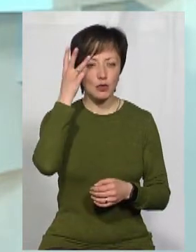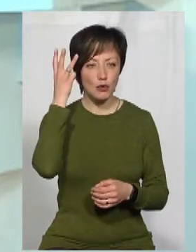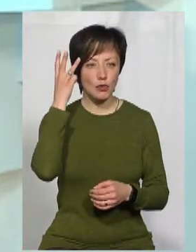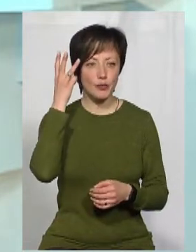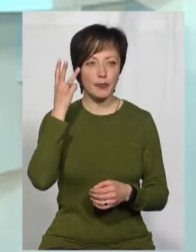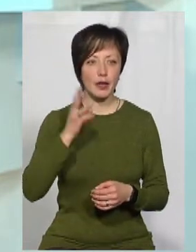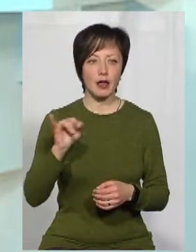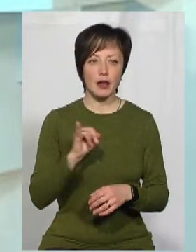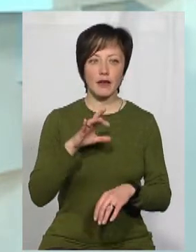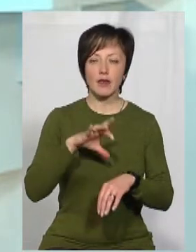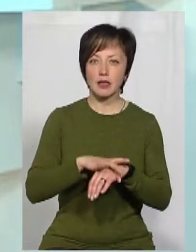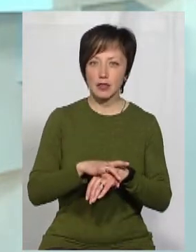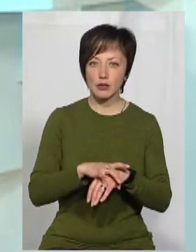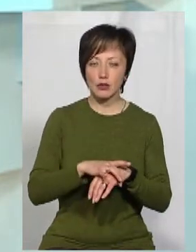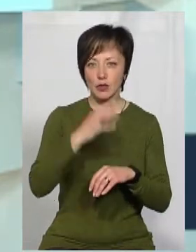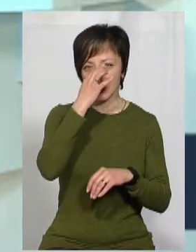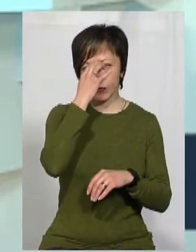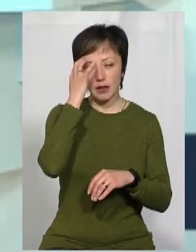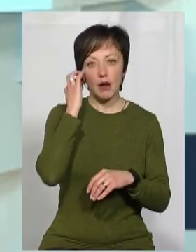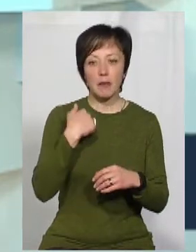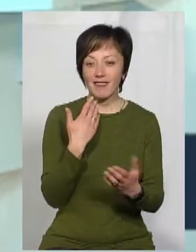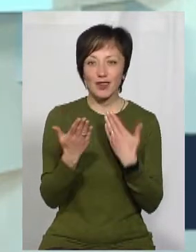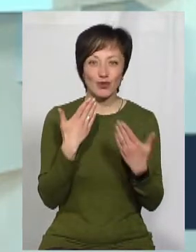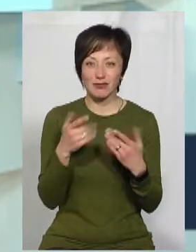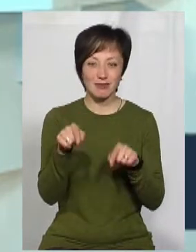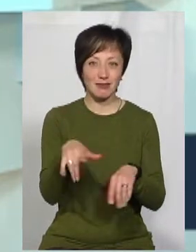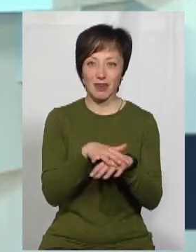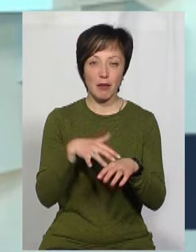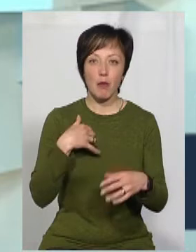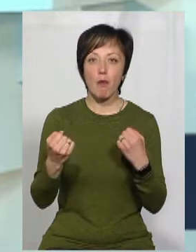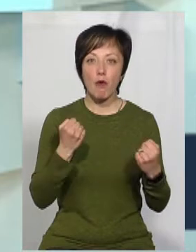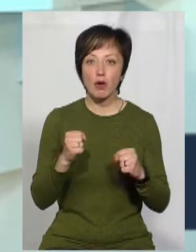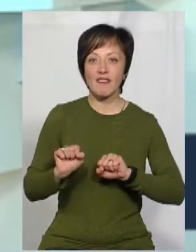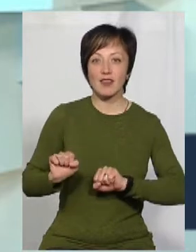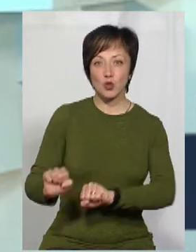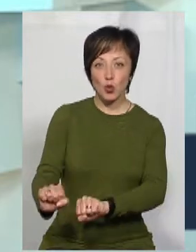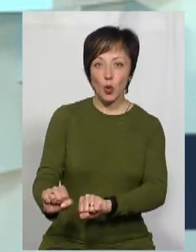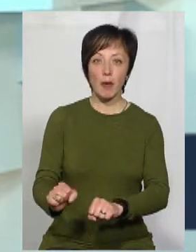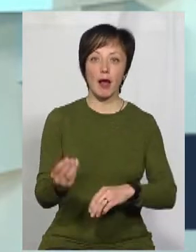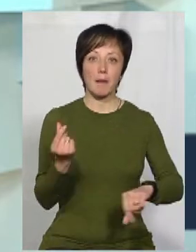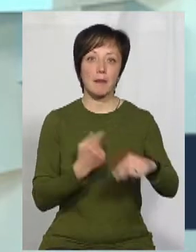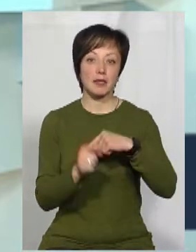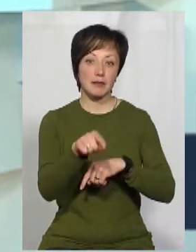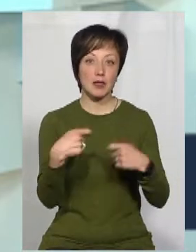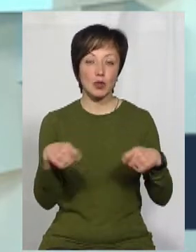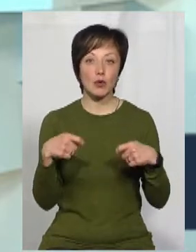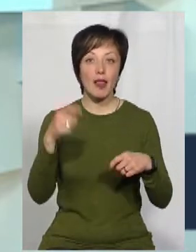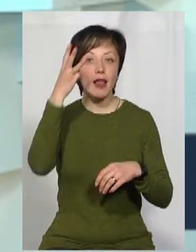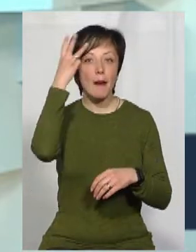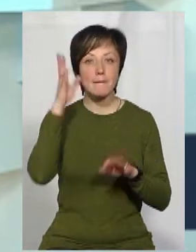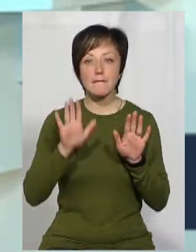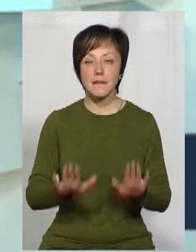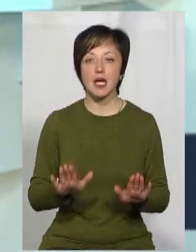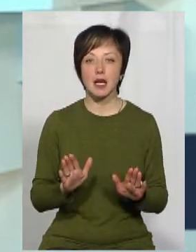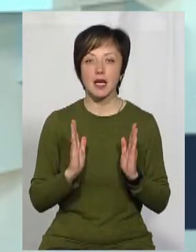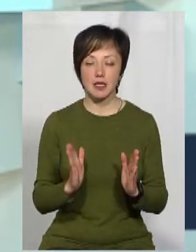Хмельницького. Ну і фактично ми до того стосунку ніякого не маємо. Ми боремося, відстоюємо підприємців, які торгують на